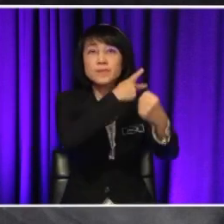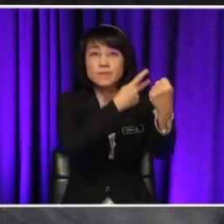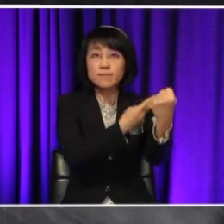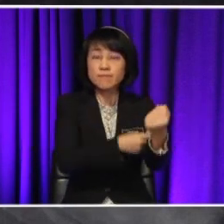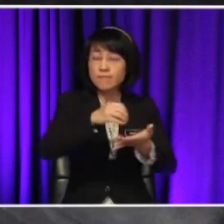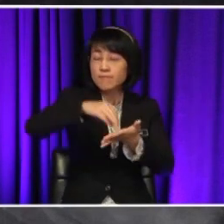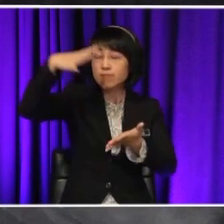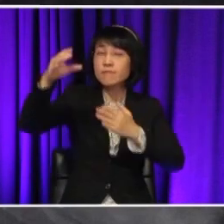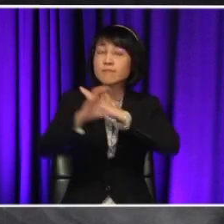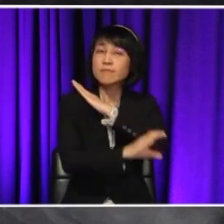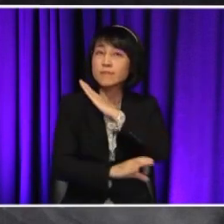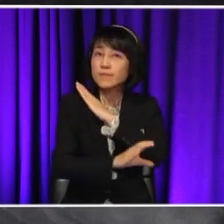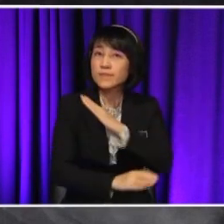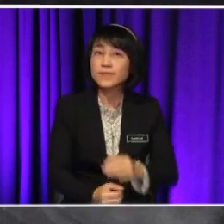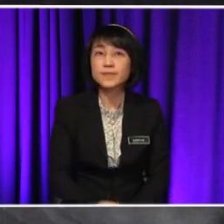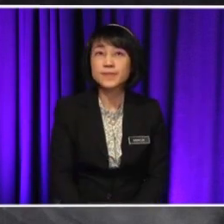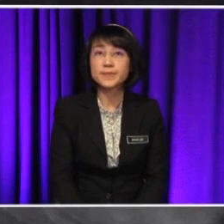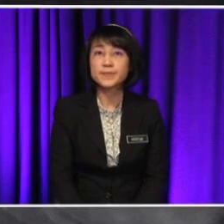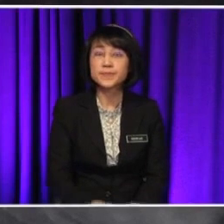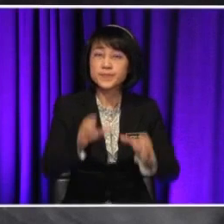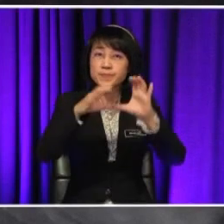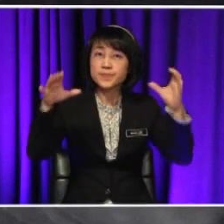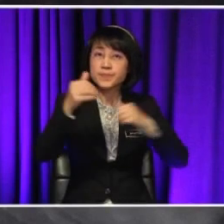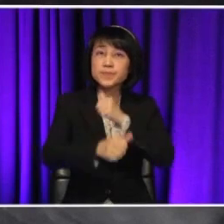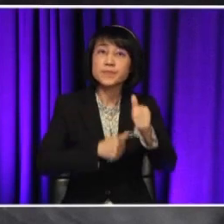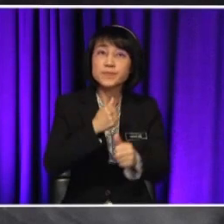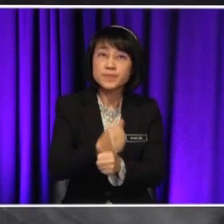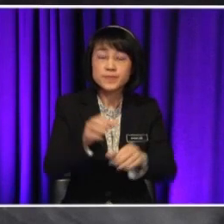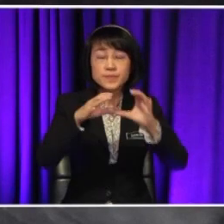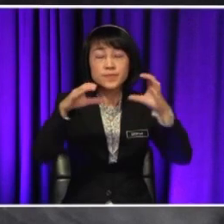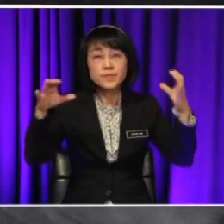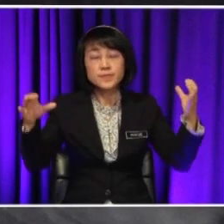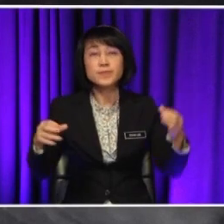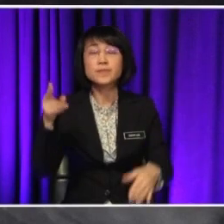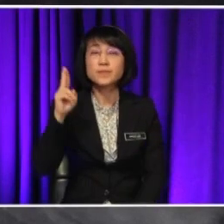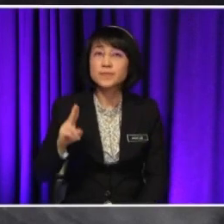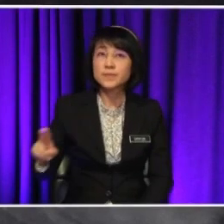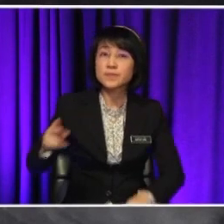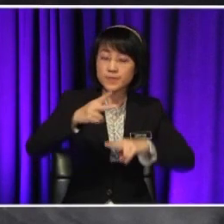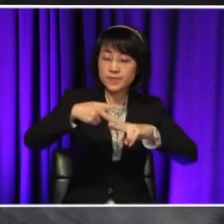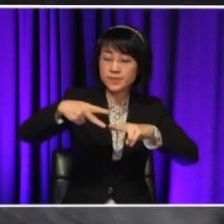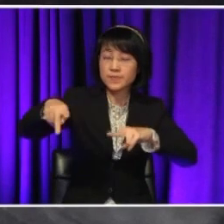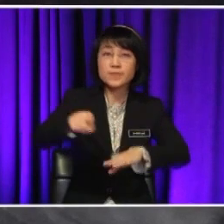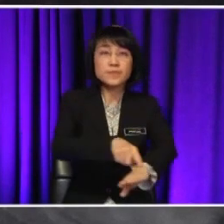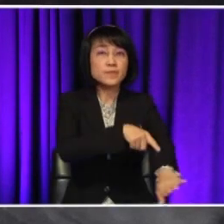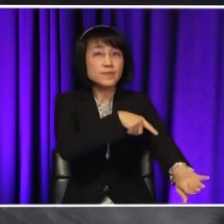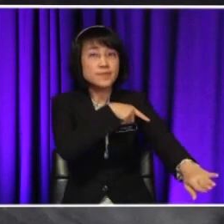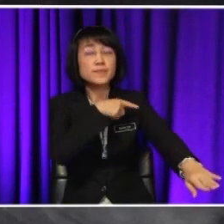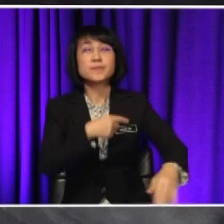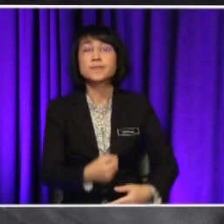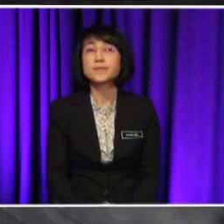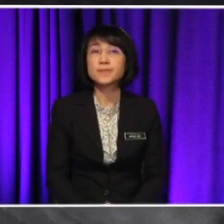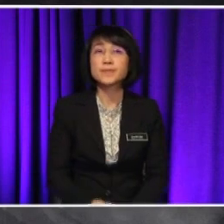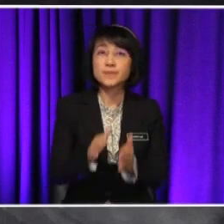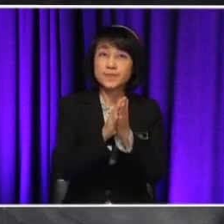negara kita. Okey, antaranya cogan alam, cogan agama, keris panjang, okey, dan sebagainya. Okey, dalam buku